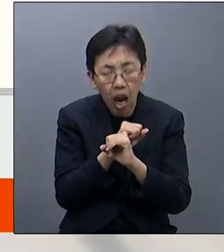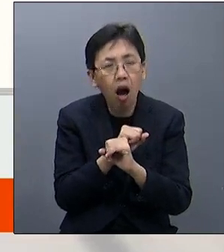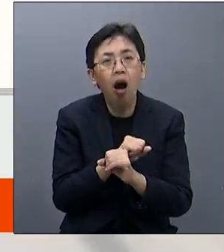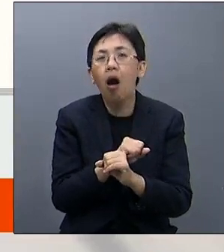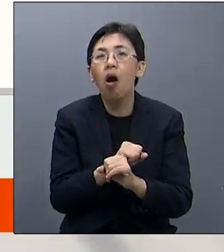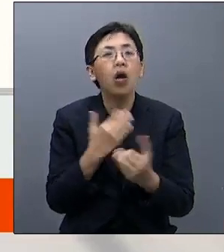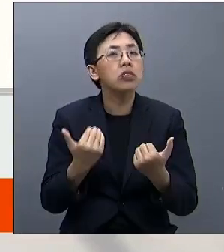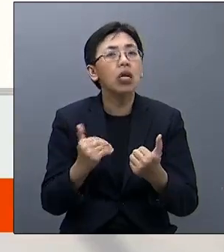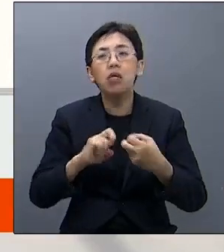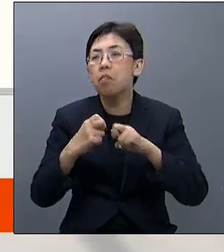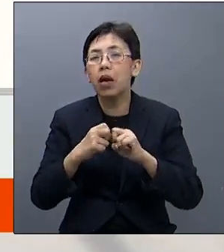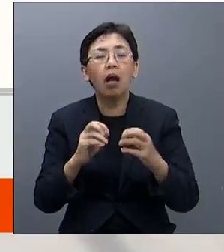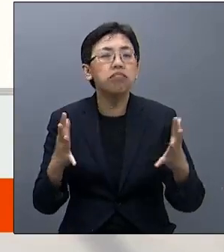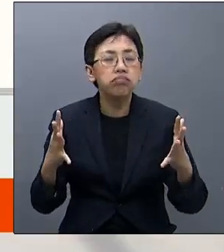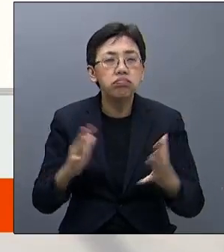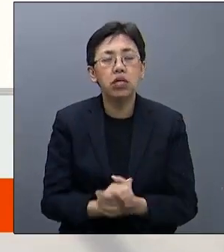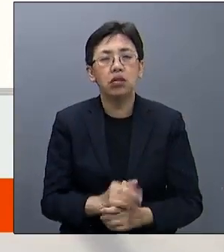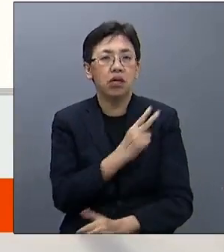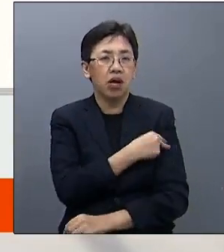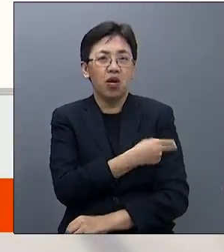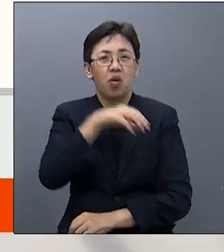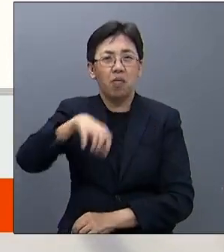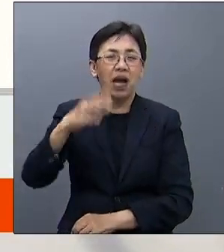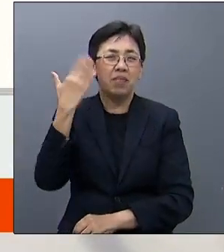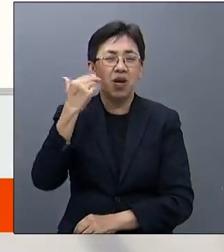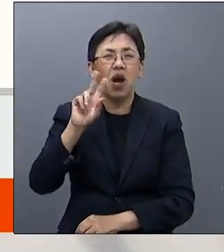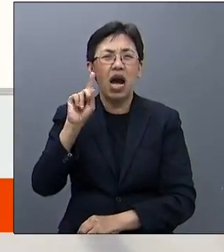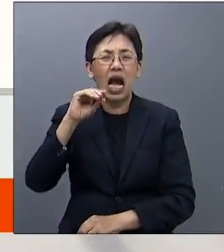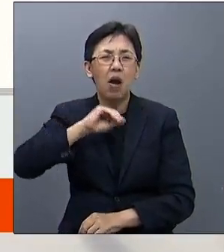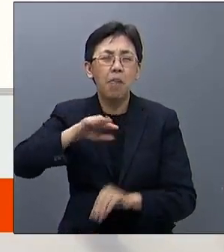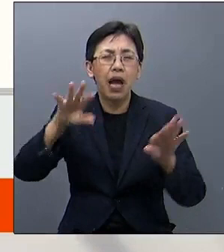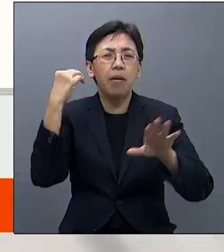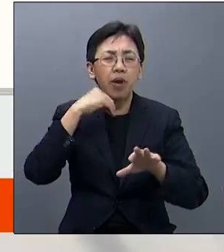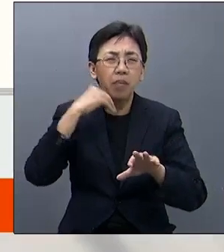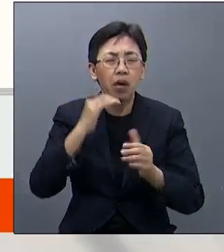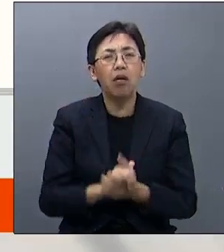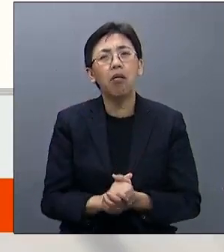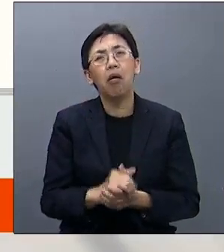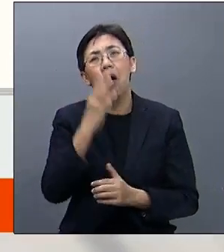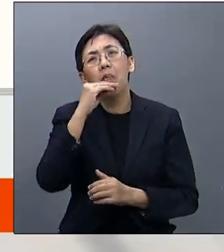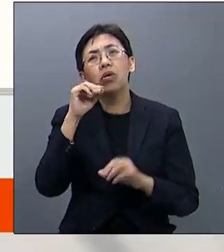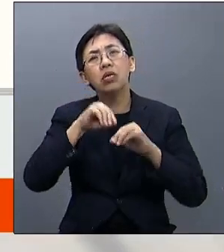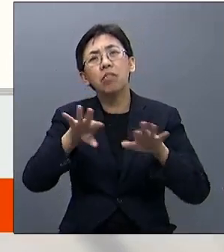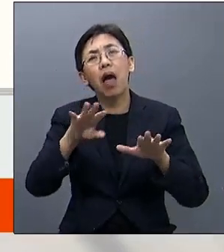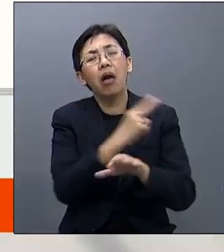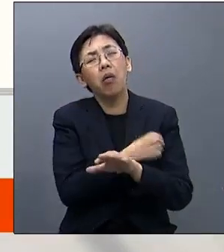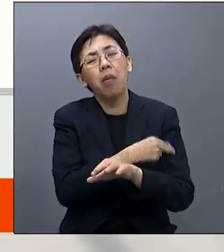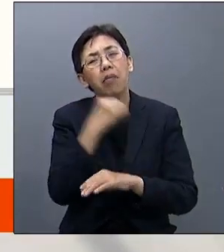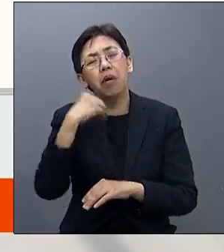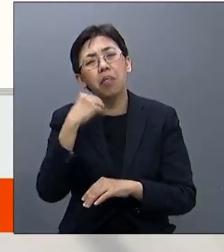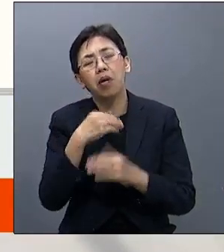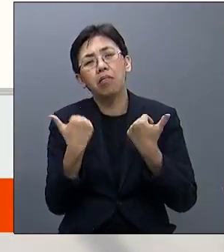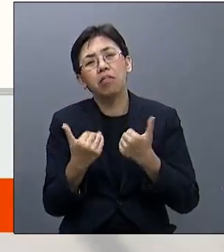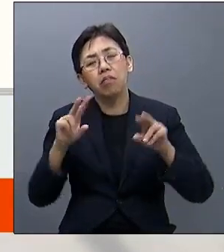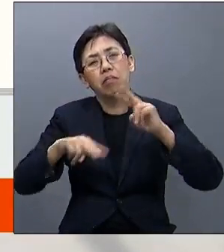ครับจากเดิมเนี่ยทางโรงพยาบาลเนี่ยส่วนใหญ่จะเป็นข่าวแล้วก็จะมีการพูดถึงเรื่องนี้เยอะตอนนี้เนี่ยที่เราติดตามมา